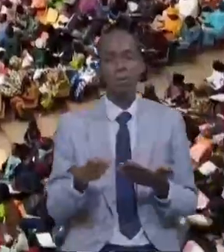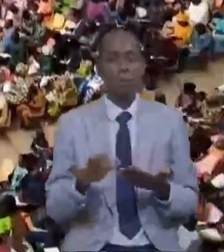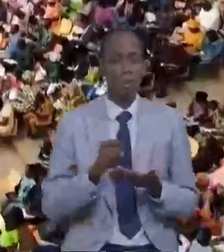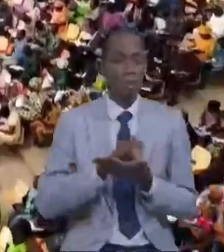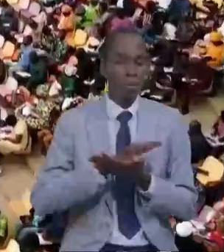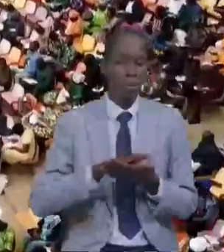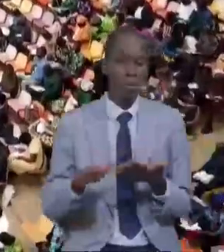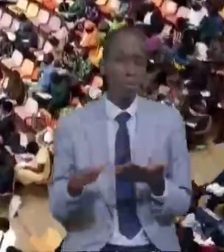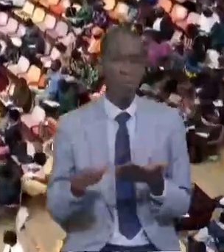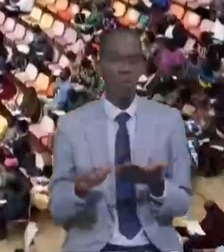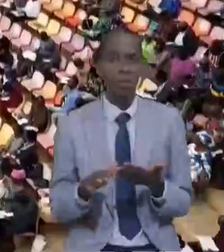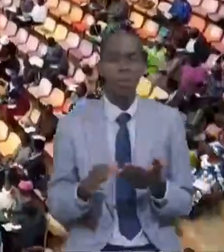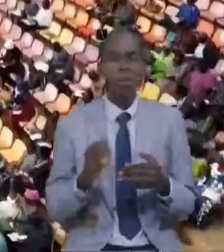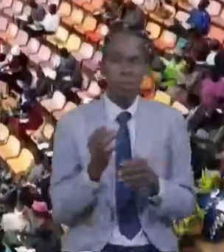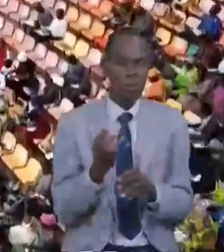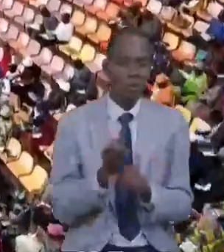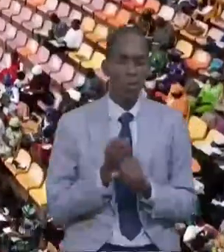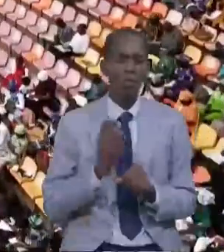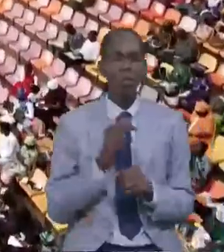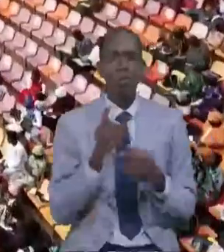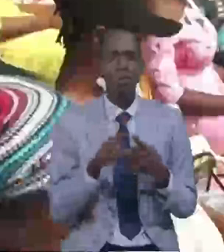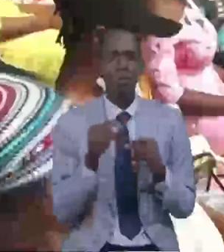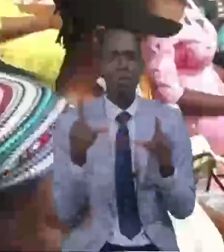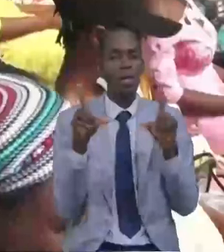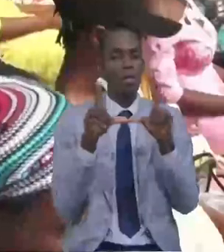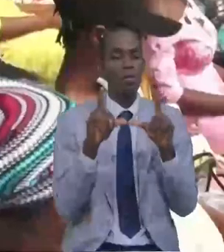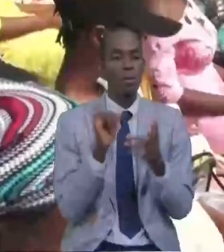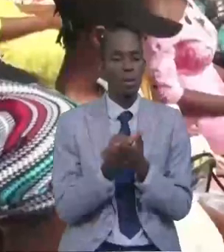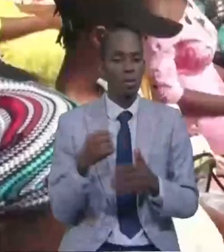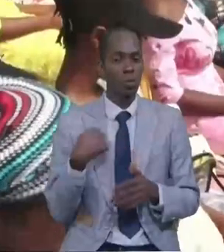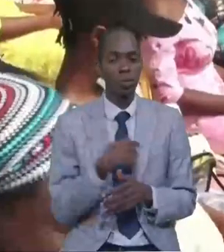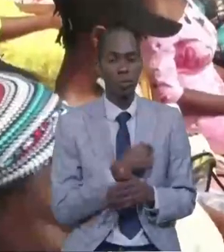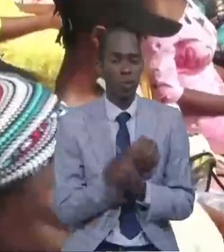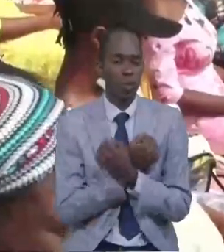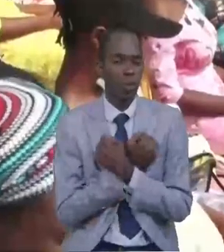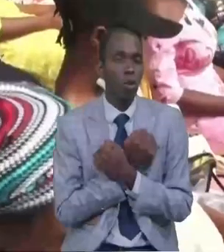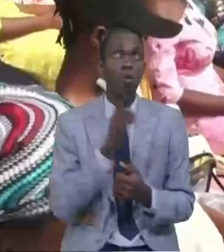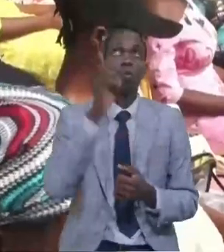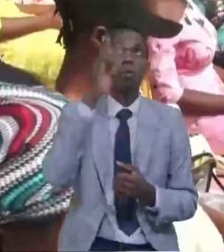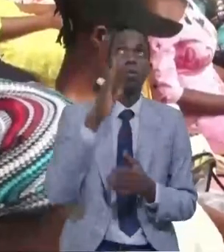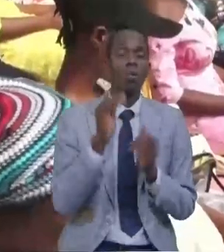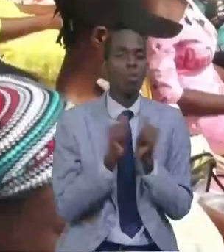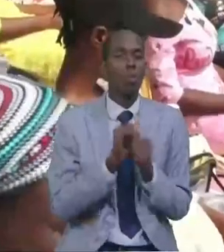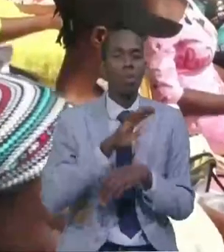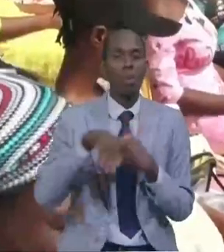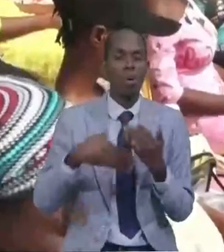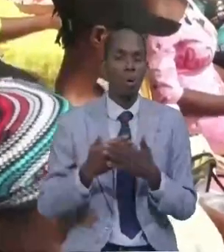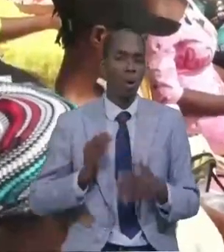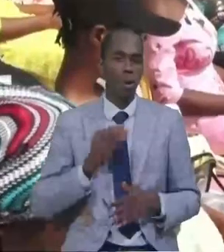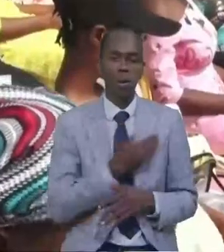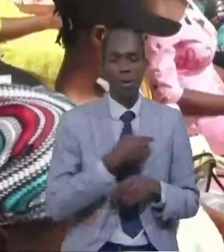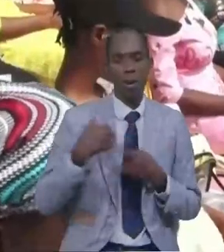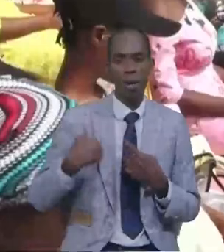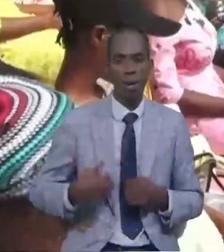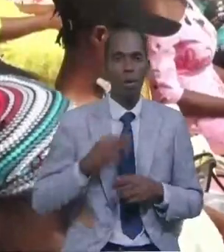notre cœur, de toute notre âme, de toute notre force. Nous aimons nos voisins